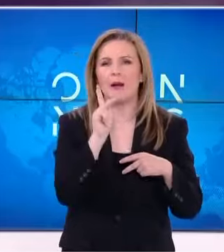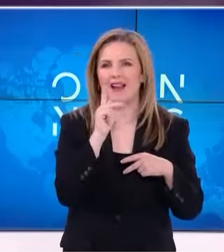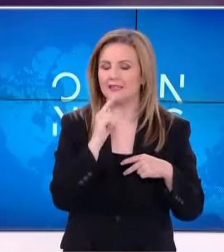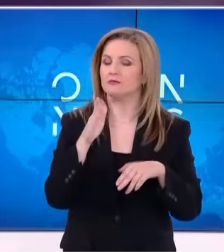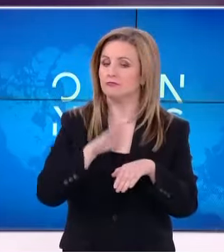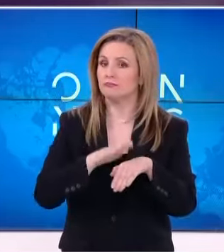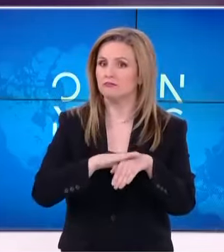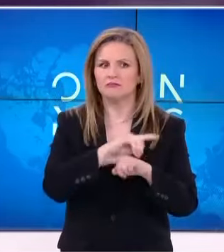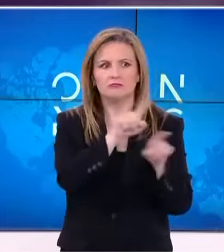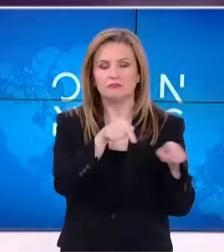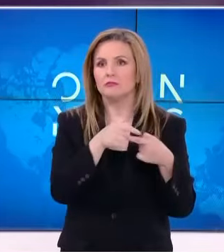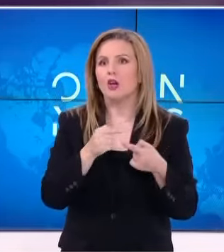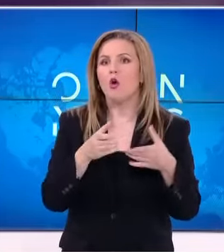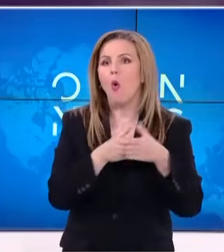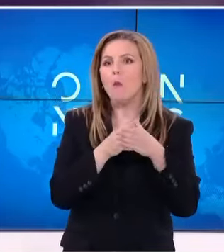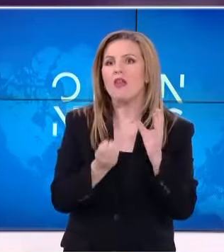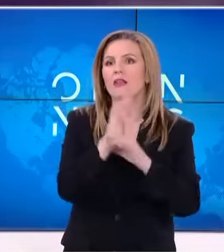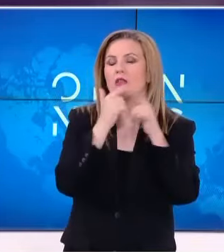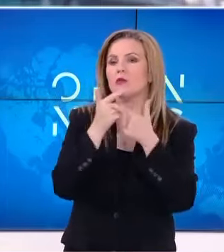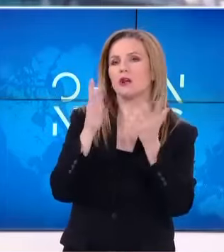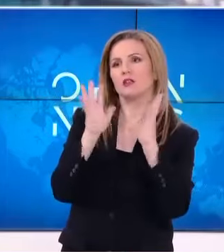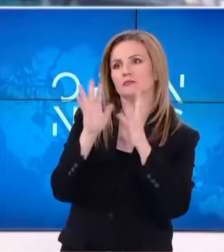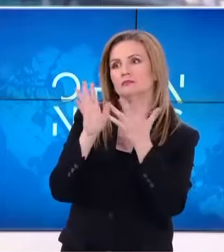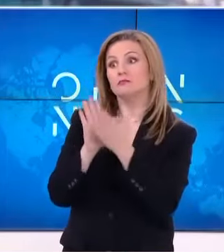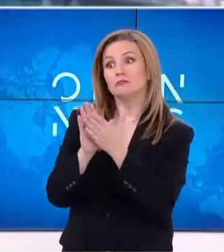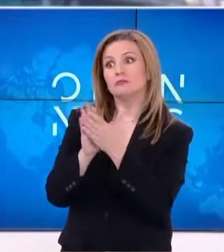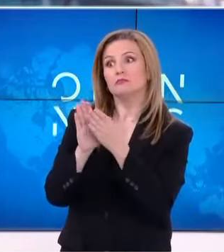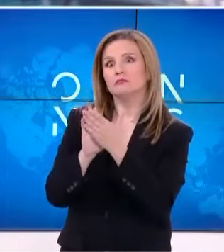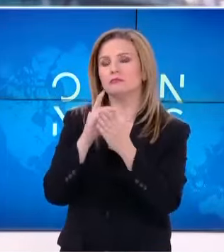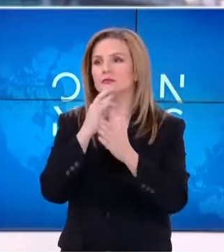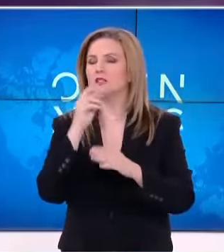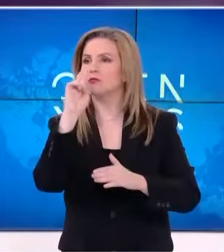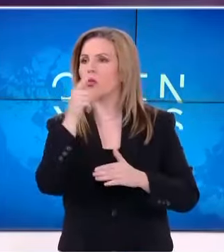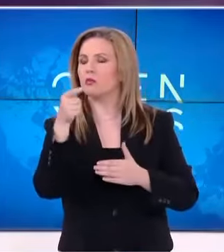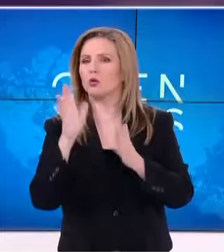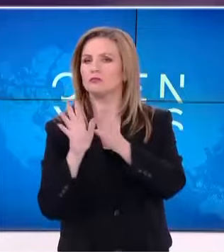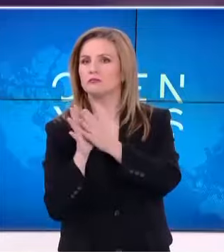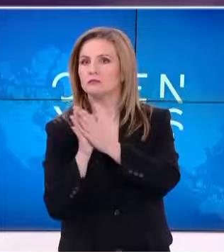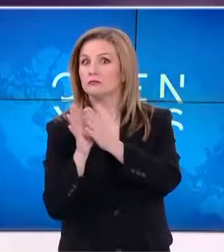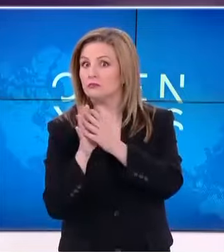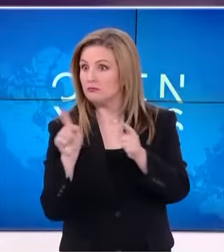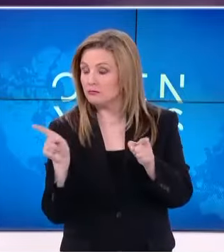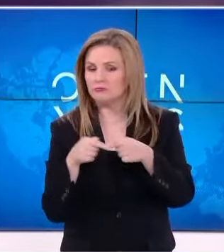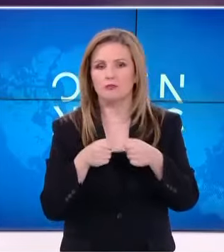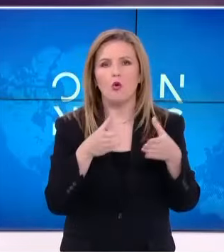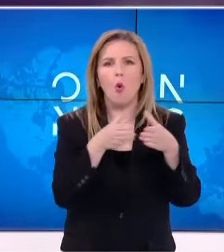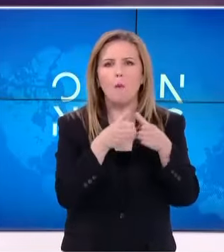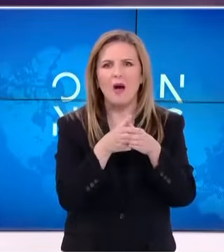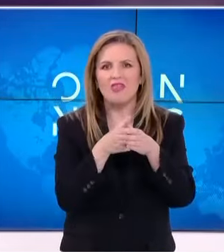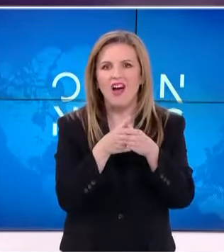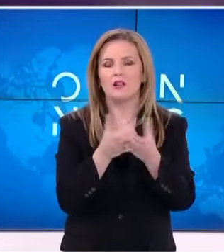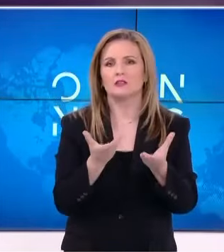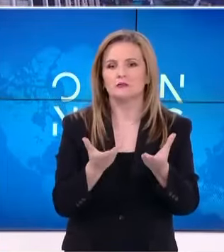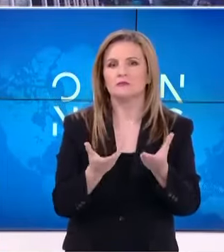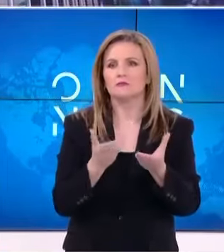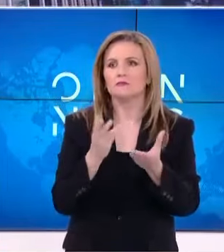που καταχειροκροτείται από την κοινοβουλευτική ομάδα της νέας δημοκρατίας σαν να ήταν πρωθυπουργός και μία κοινοβουλευτική ομάδα και